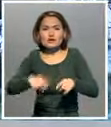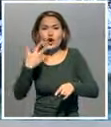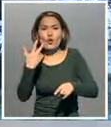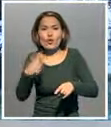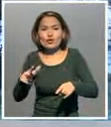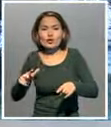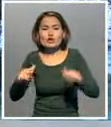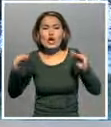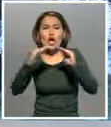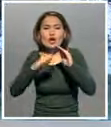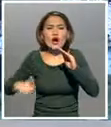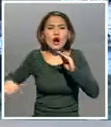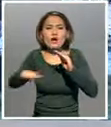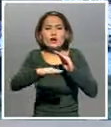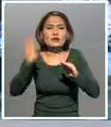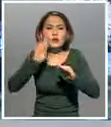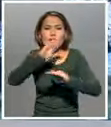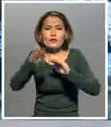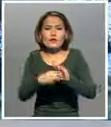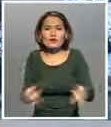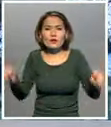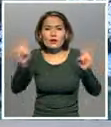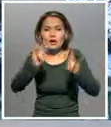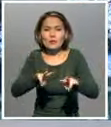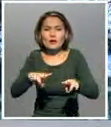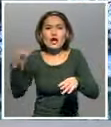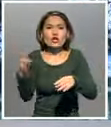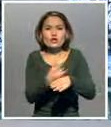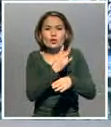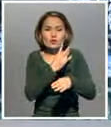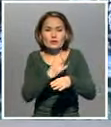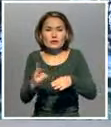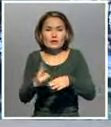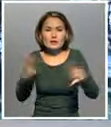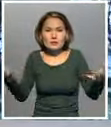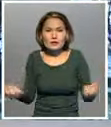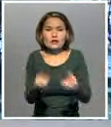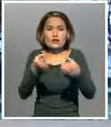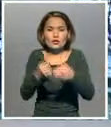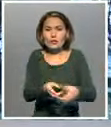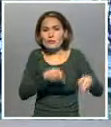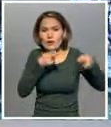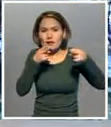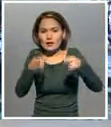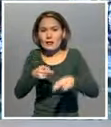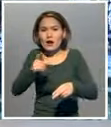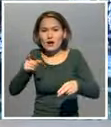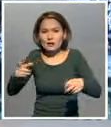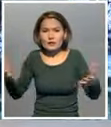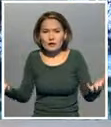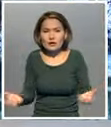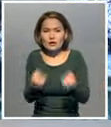30-дан астам үйдің ауласын су алды. Апатты аймақта түні бойы құтқару жұмыстары жүргізіліп, тұрғындарға көмек көрсетілді. Адамдар дін аман. Оқиға